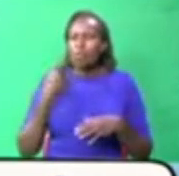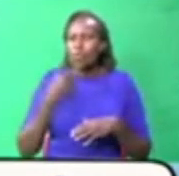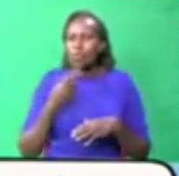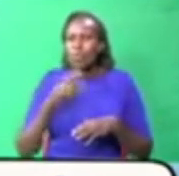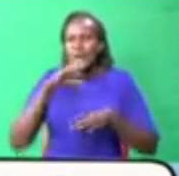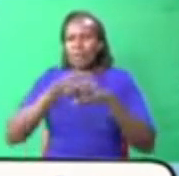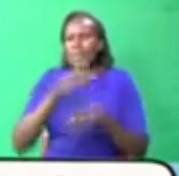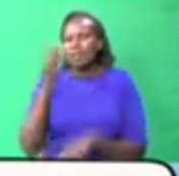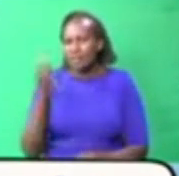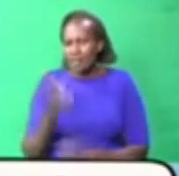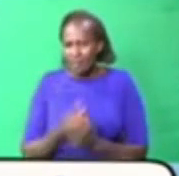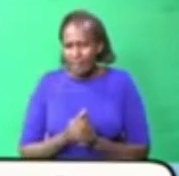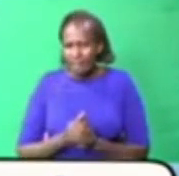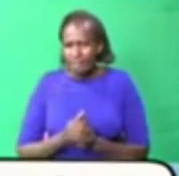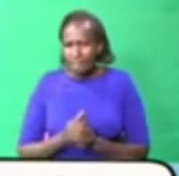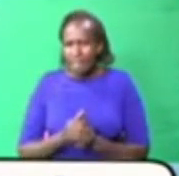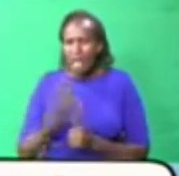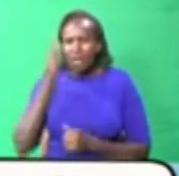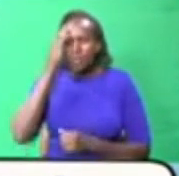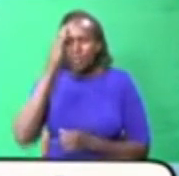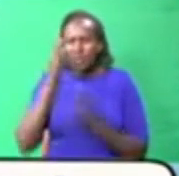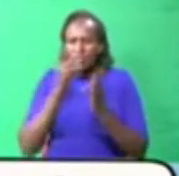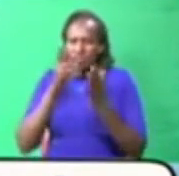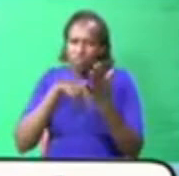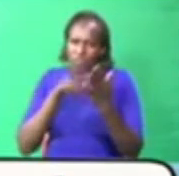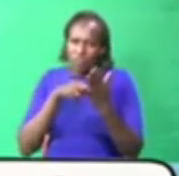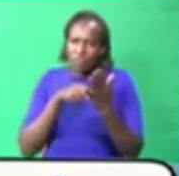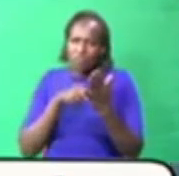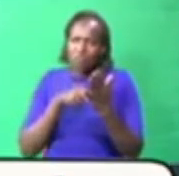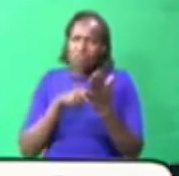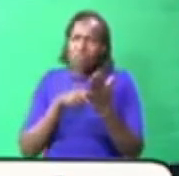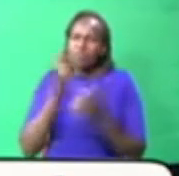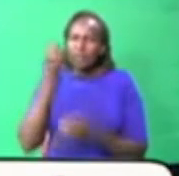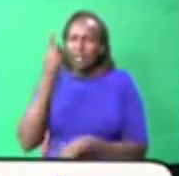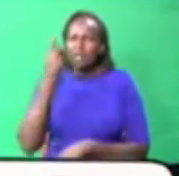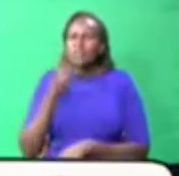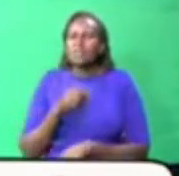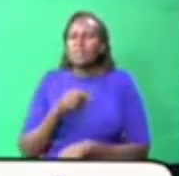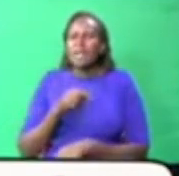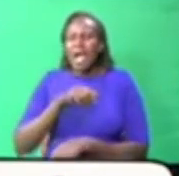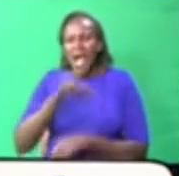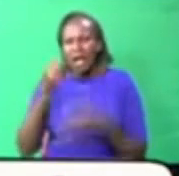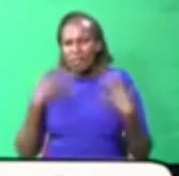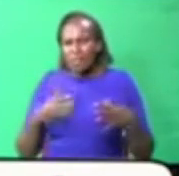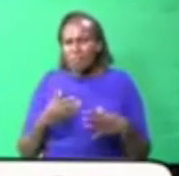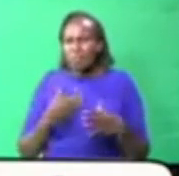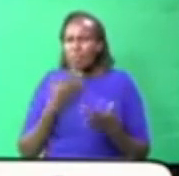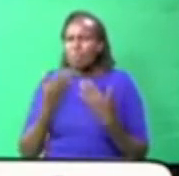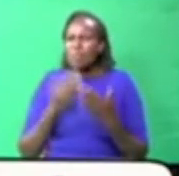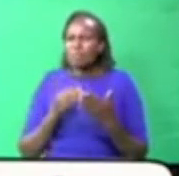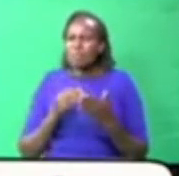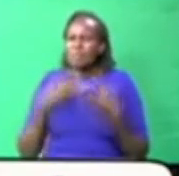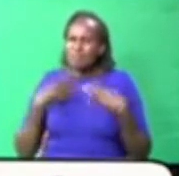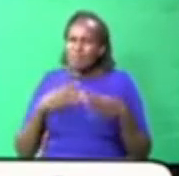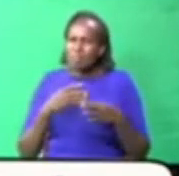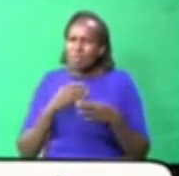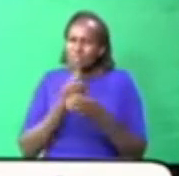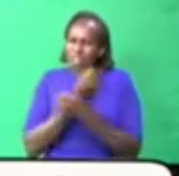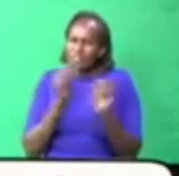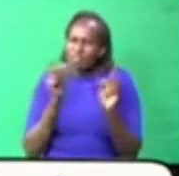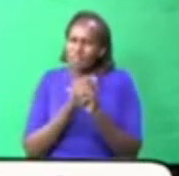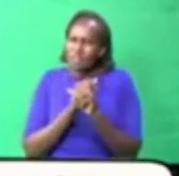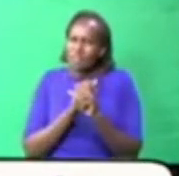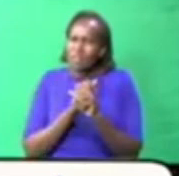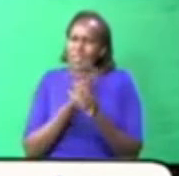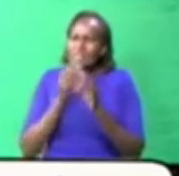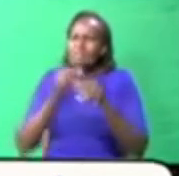kule. Na unajua ukisoma kitabu cha Jona utaelewa hivi ya kwamba kuna watu, mtu righteous, mtu ambaye ako na makusudi ya Mungu,